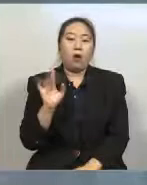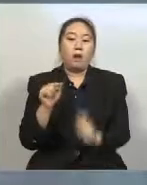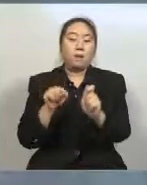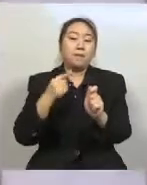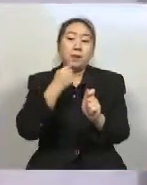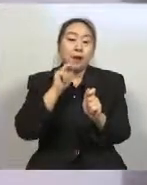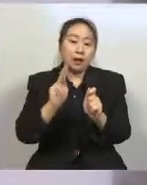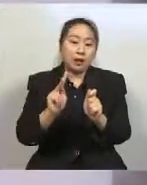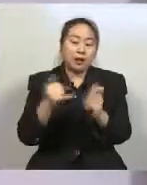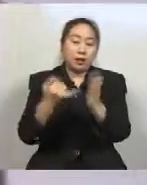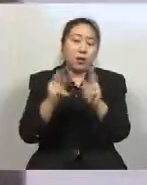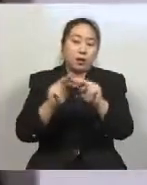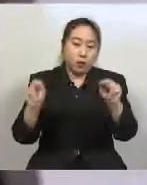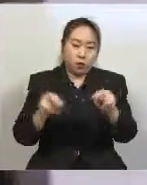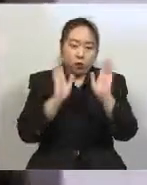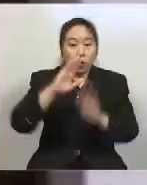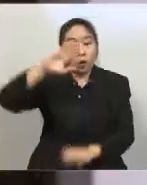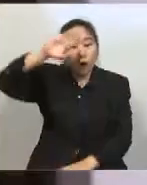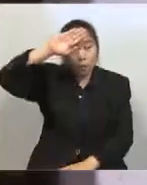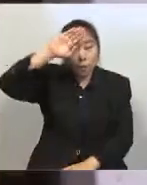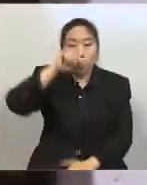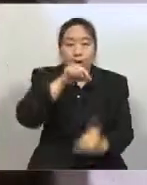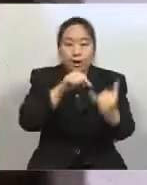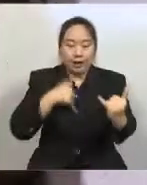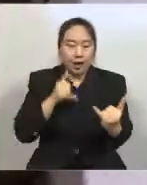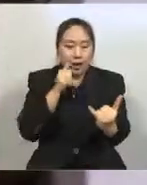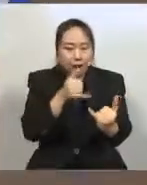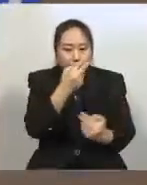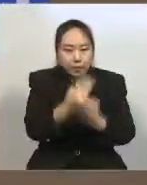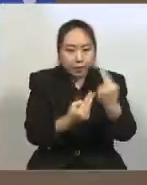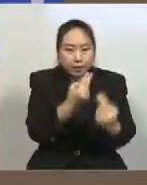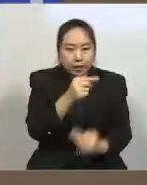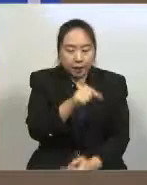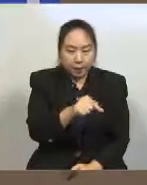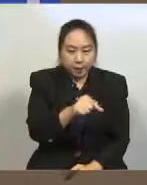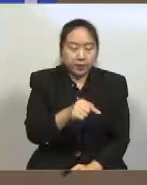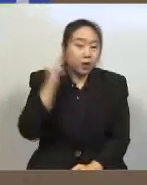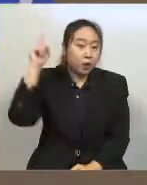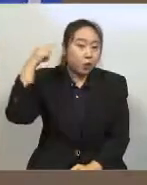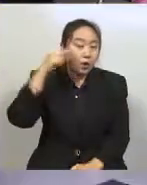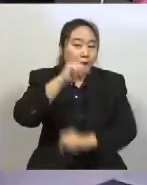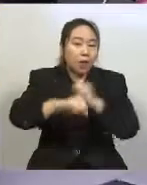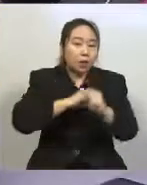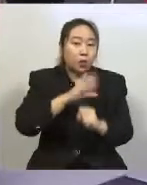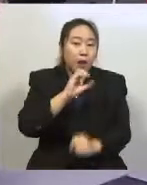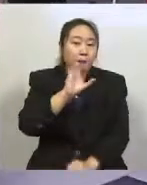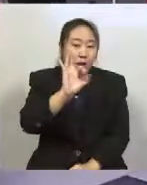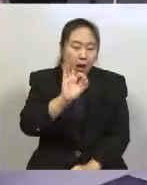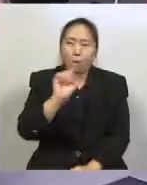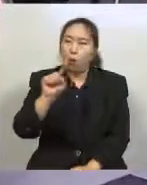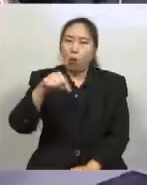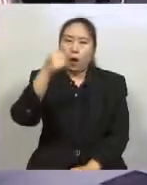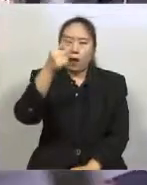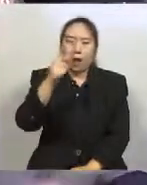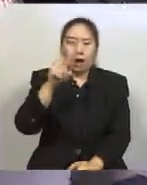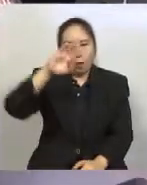ข้าเยี่ยมผู้ป่วยโรคชิกุนกุนย่าในพื้นที่ของตำบลท่าอิฐครับโดยนางยุปดีอ่อนหวานอายุ59ปีก็เป็นคนแรกที่ติดเชื้อชิกุ